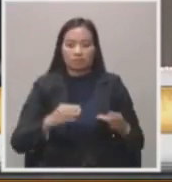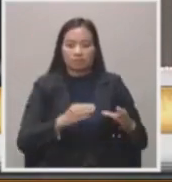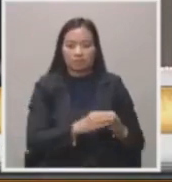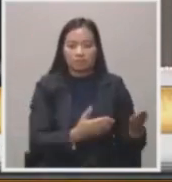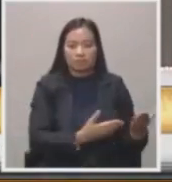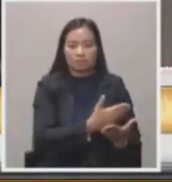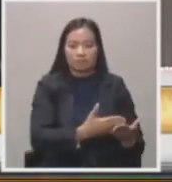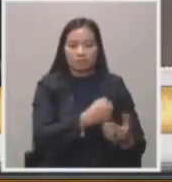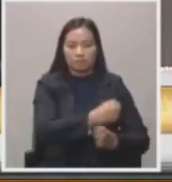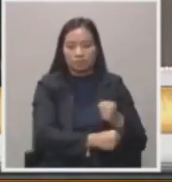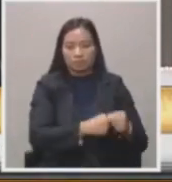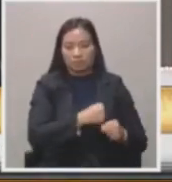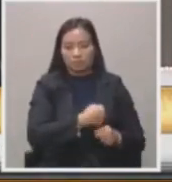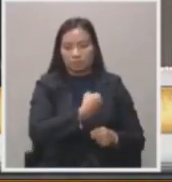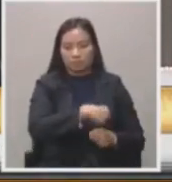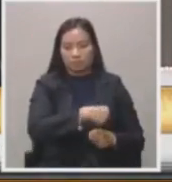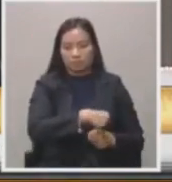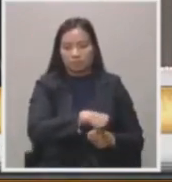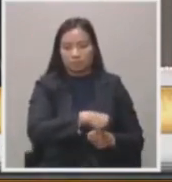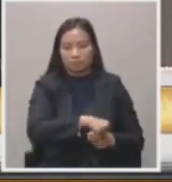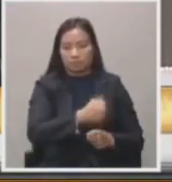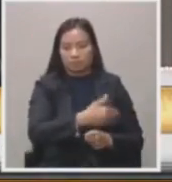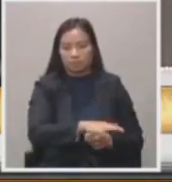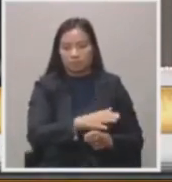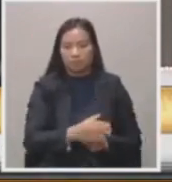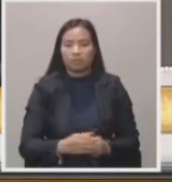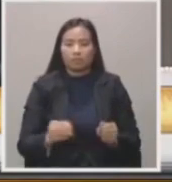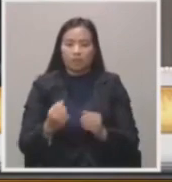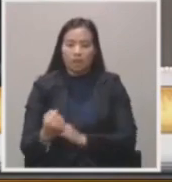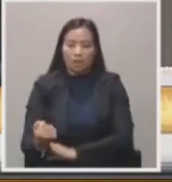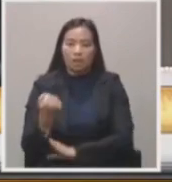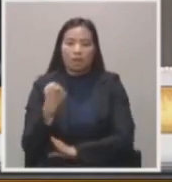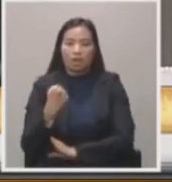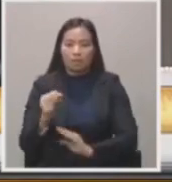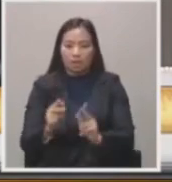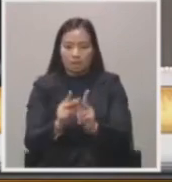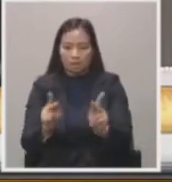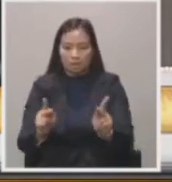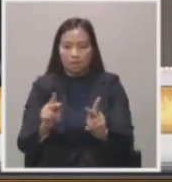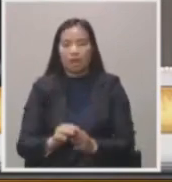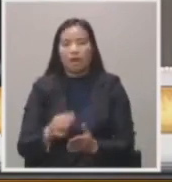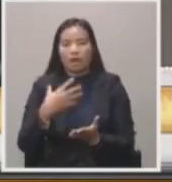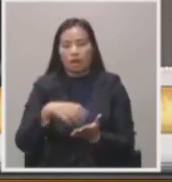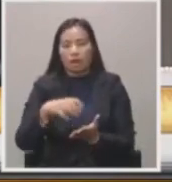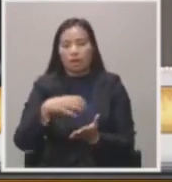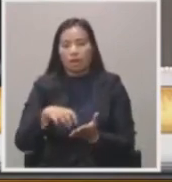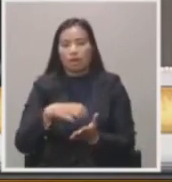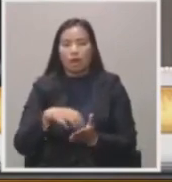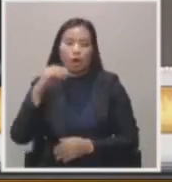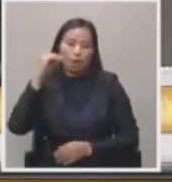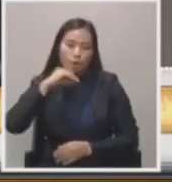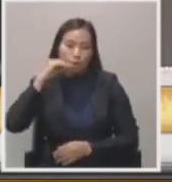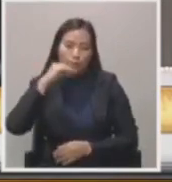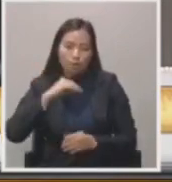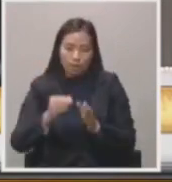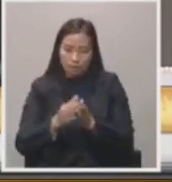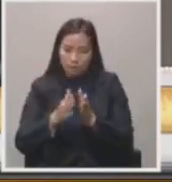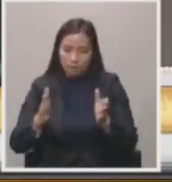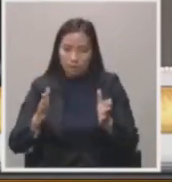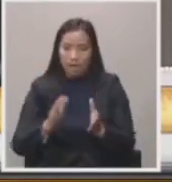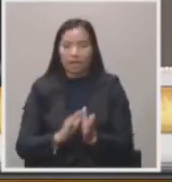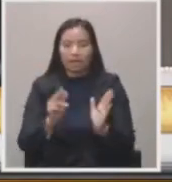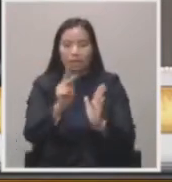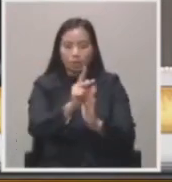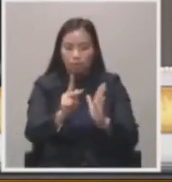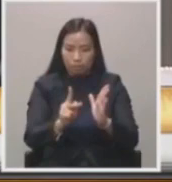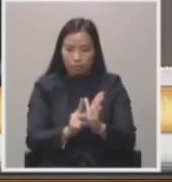เมื่อ10ปีที่แล้วในคณะกรรมการสิ่งที่เราพูดกันเยอะพอสมควรก็คือว่าเราหวังว่าเมื่อกฎหม